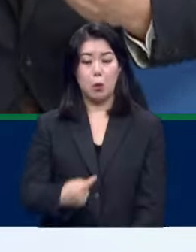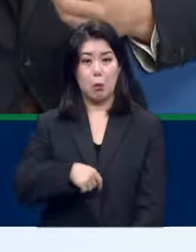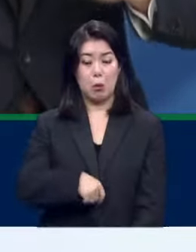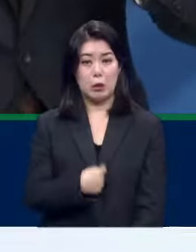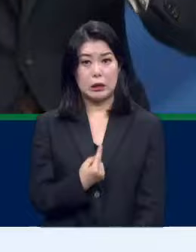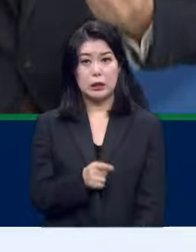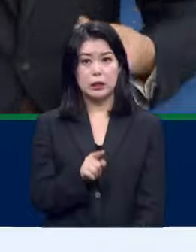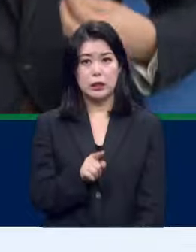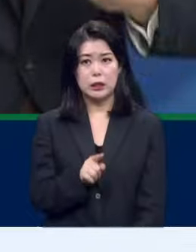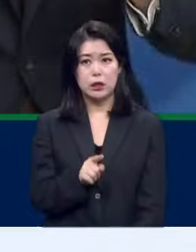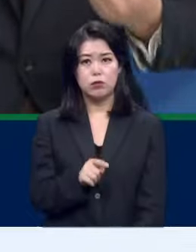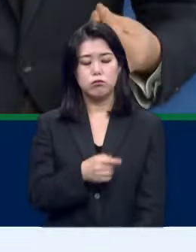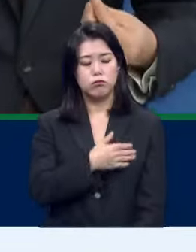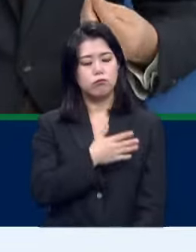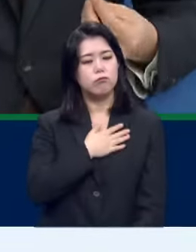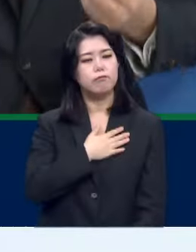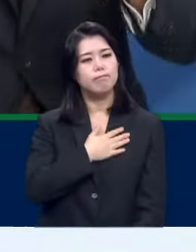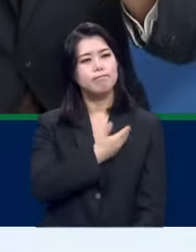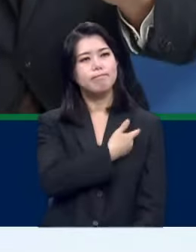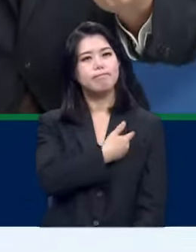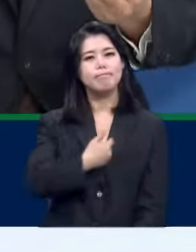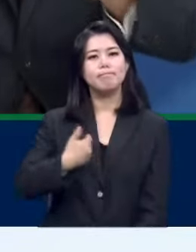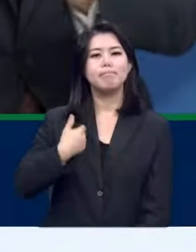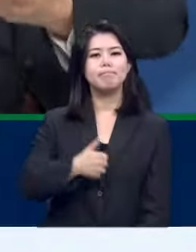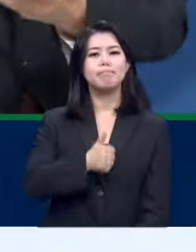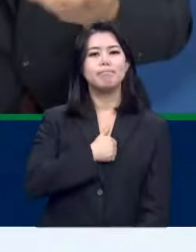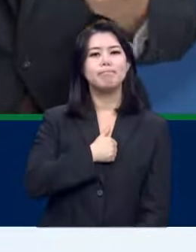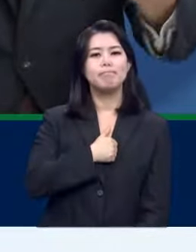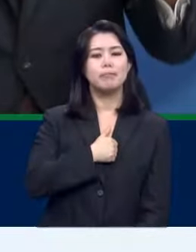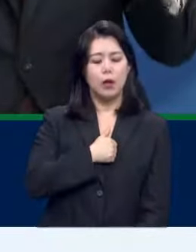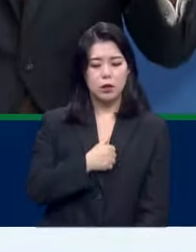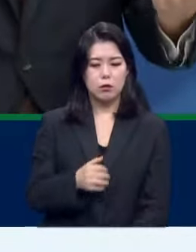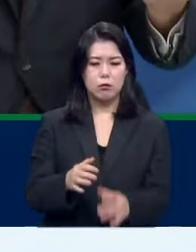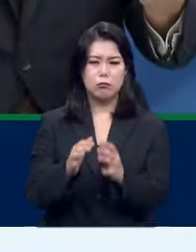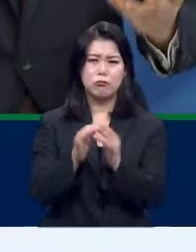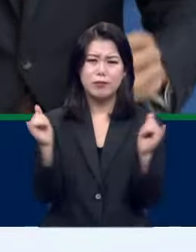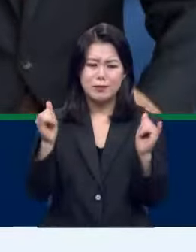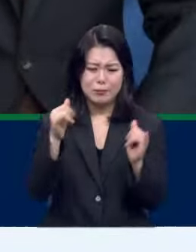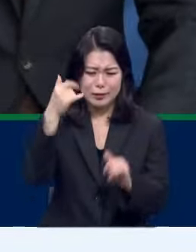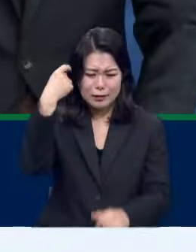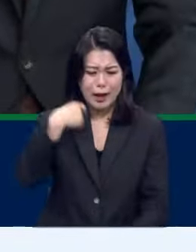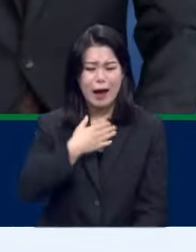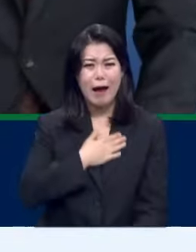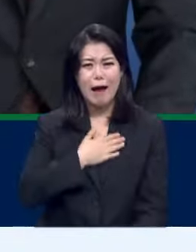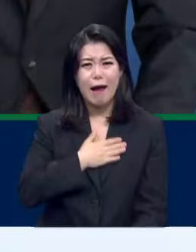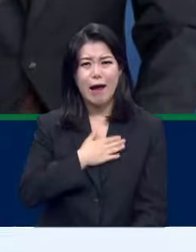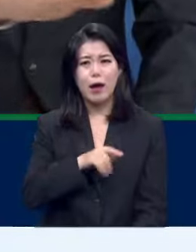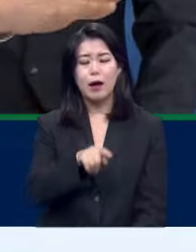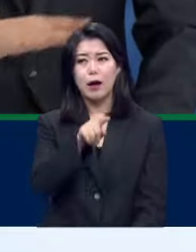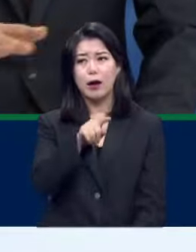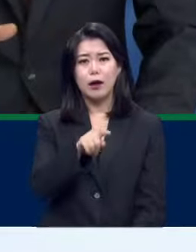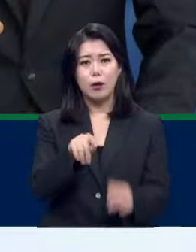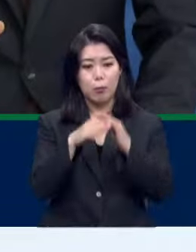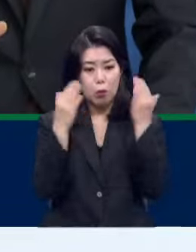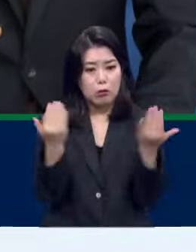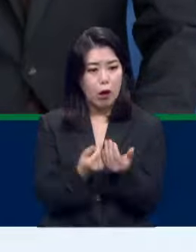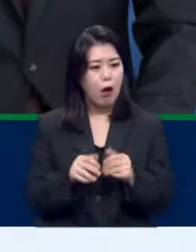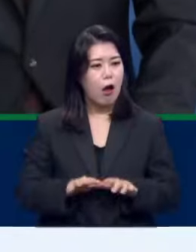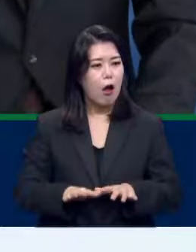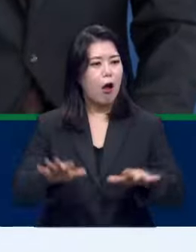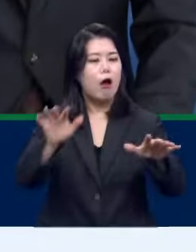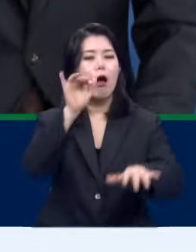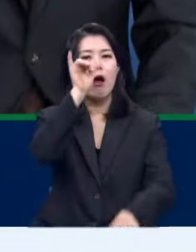스스로를 대단하게 생각한다라는 것들은 지금 국민 여러분들께서 느끼실 것 같아요 본인의 영향력 안 닿는 곳이 없지